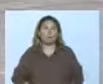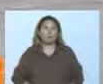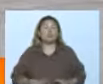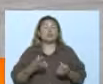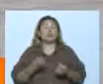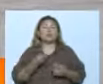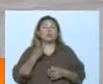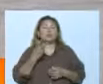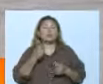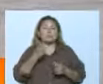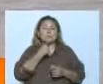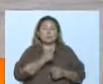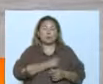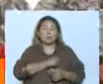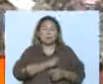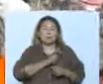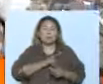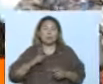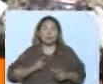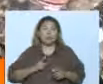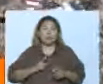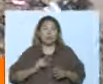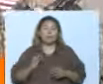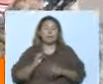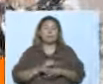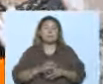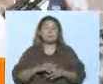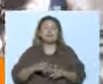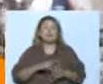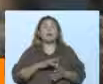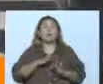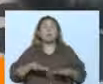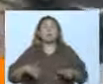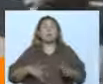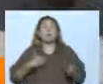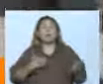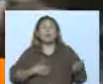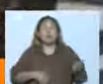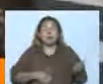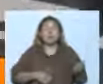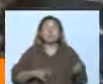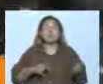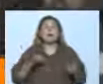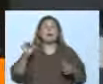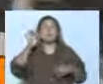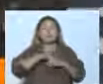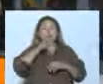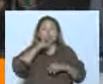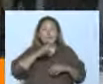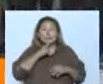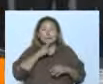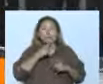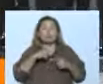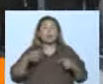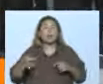Еще около 200 солдат пополнили ряды Национальной гвардии. Ребята из Тараза, Западно-Казахстанская, Тарауская и Актюбинская областей в течение месяца